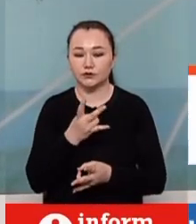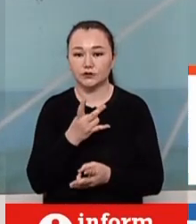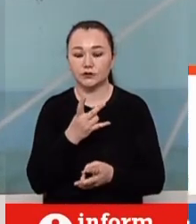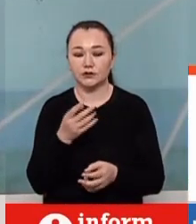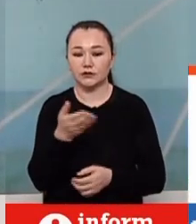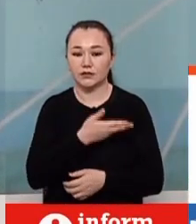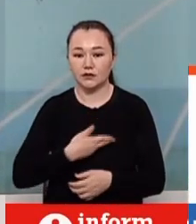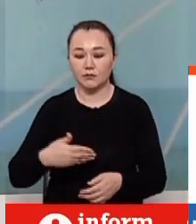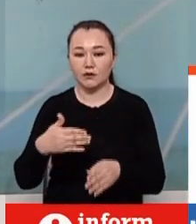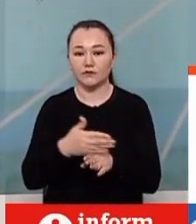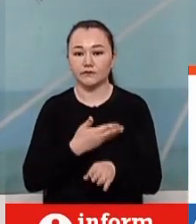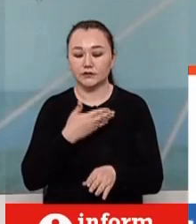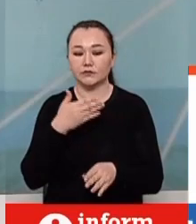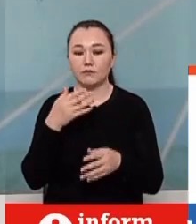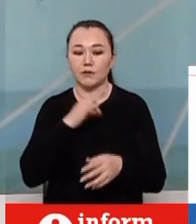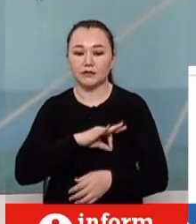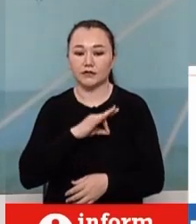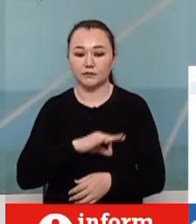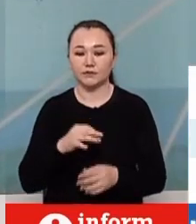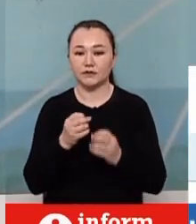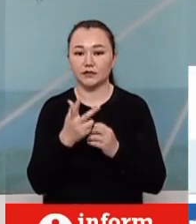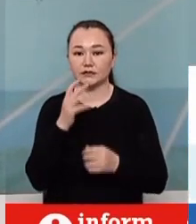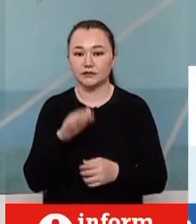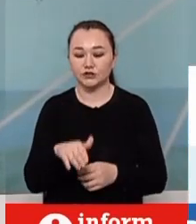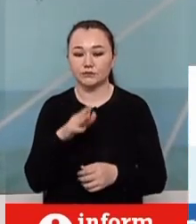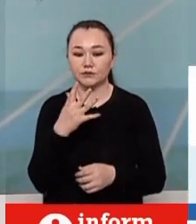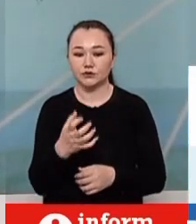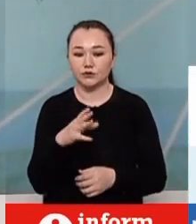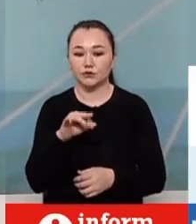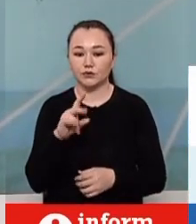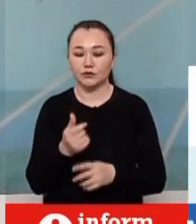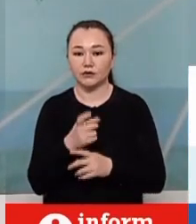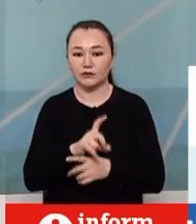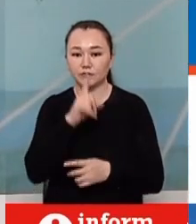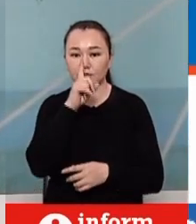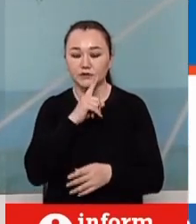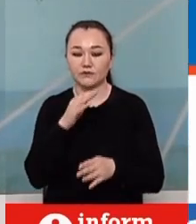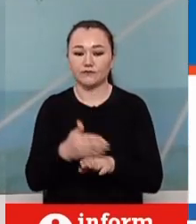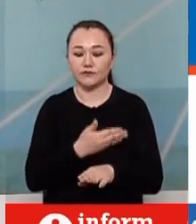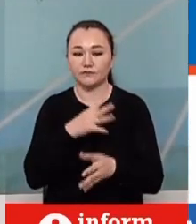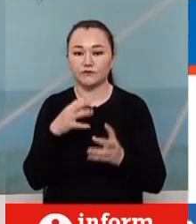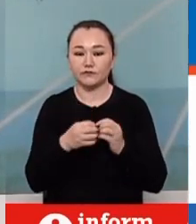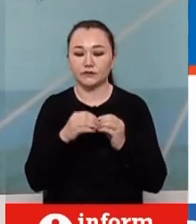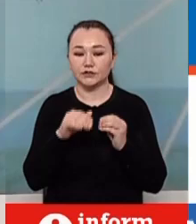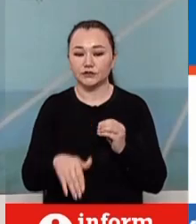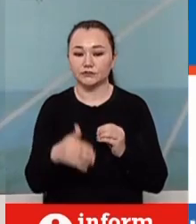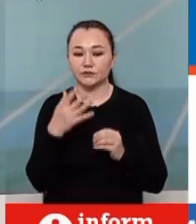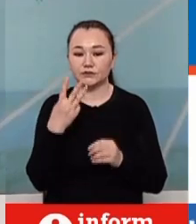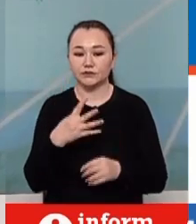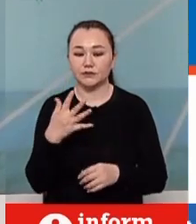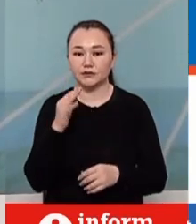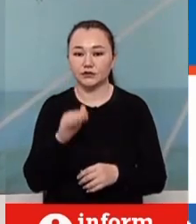нам выделено вообще у нас потребность 3000 13500 в этом месте нам выделили всего 10536